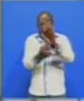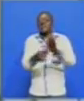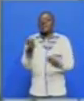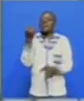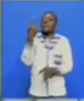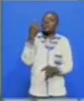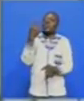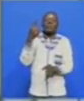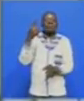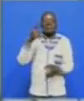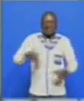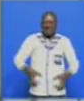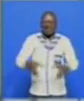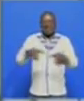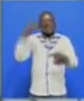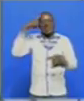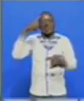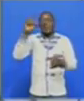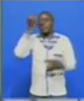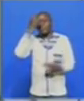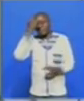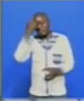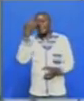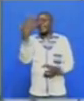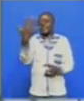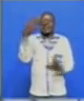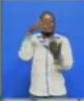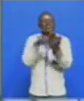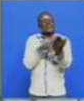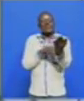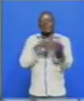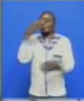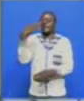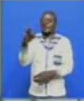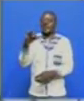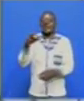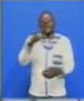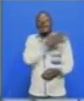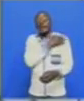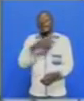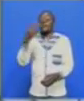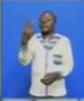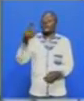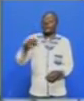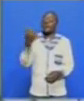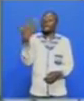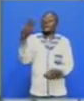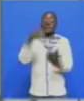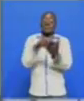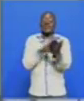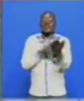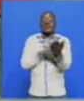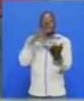ouvrages, l'État a subi un préjudice de 5 milliards de francs et 2,5 milliards de francs CFA sous forme de